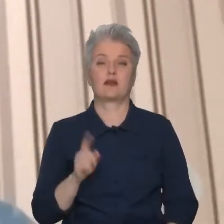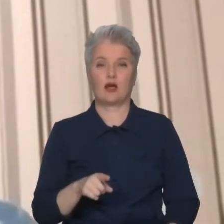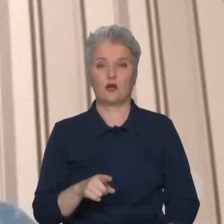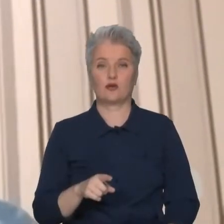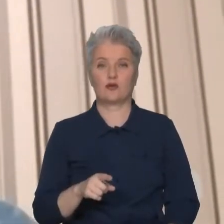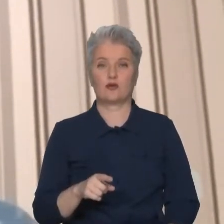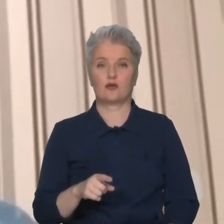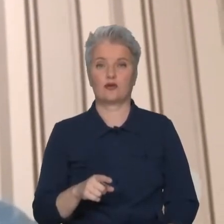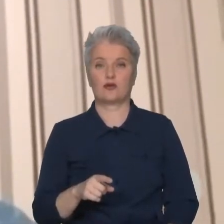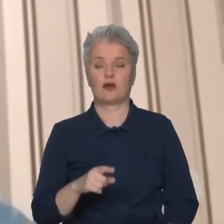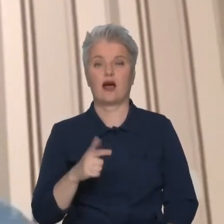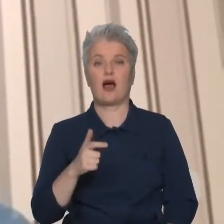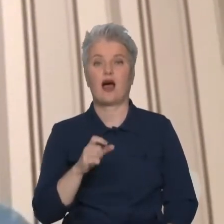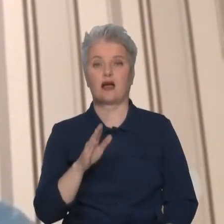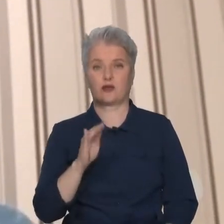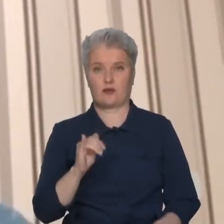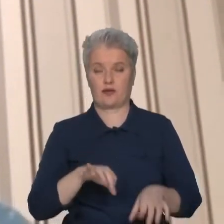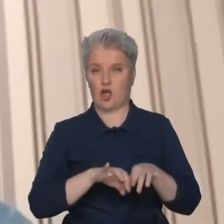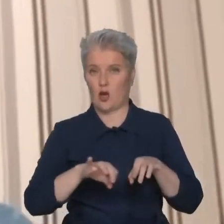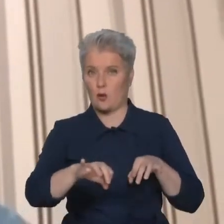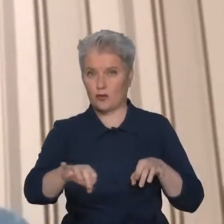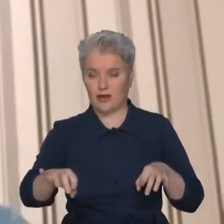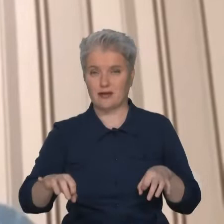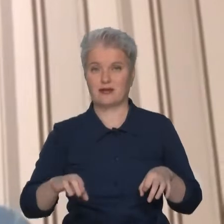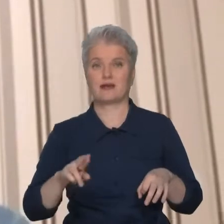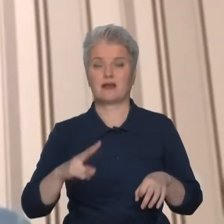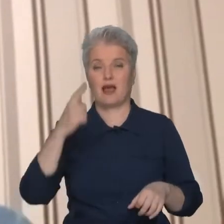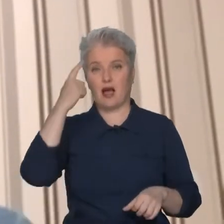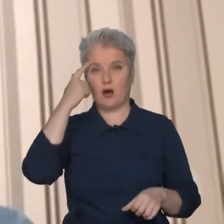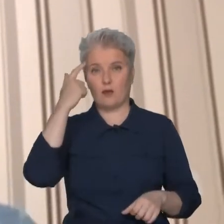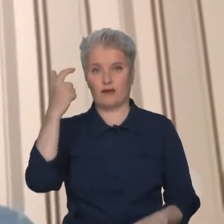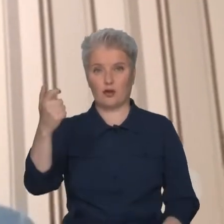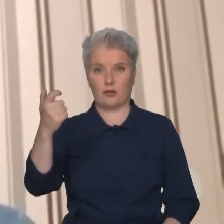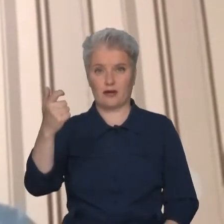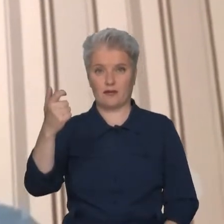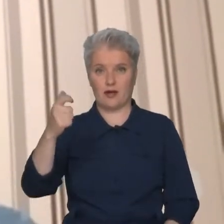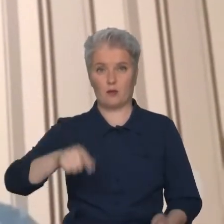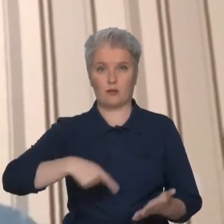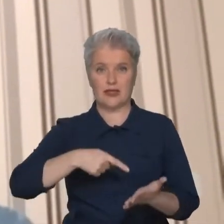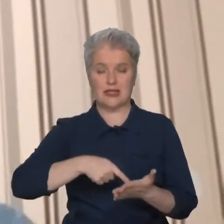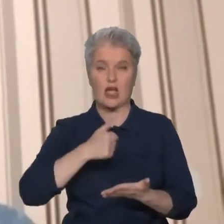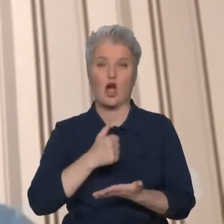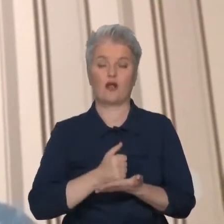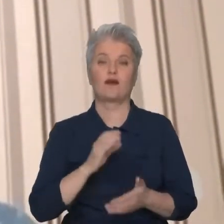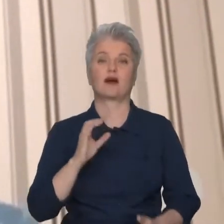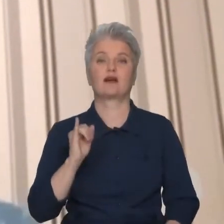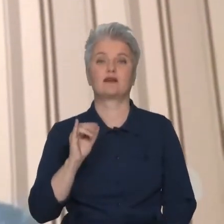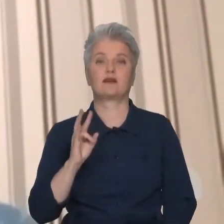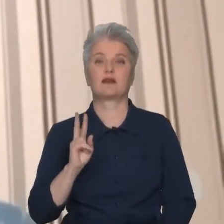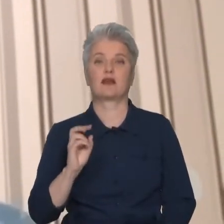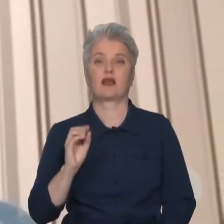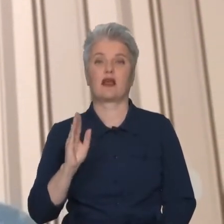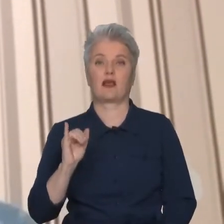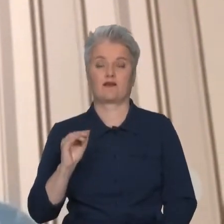зокрема, газові комунікації. Ну, як повідомляв міський голова Олександр Сенкевич, під